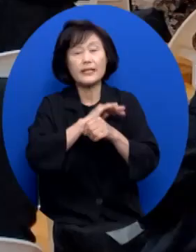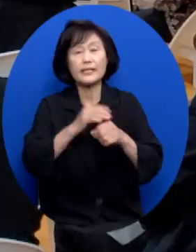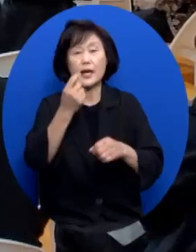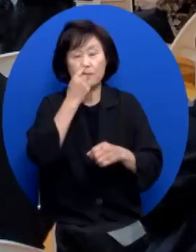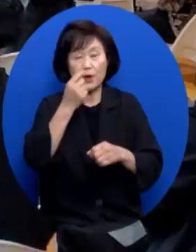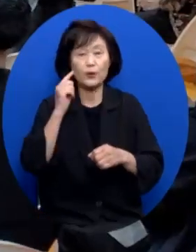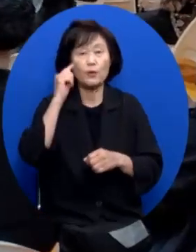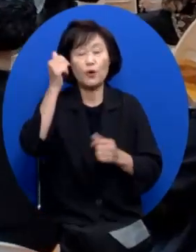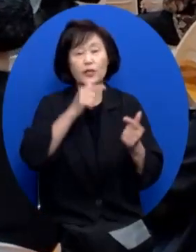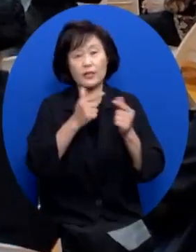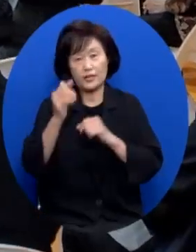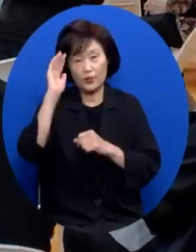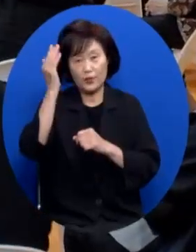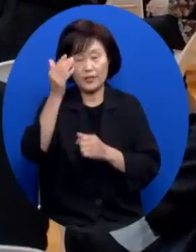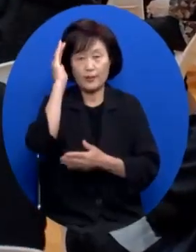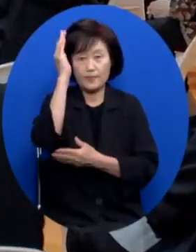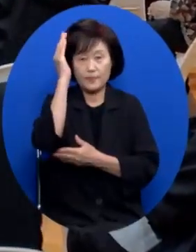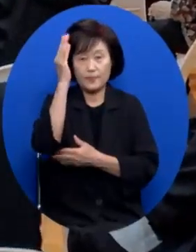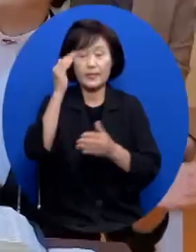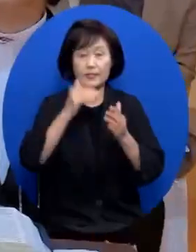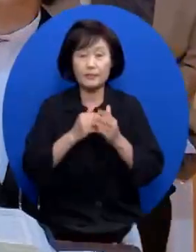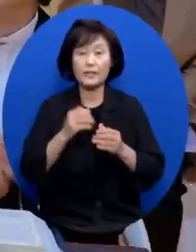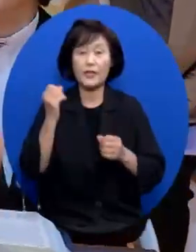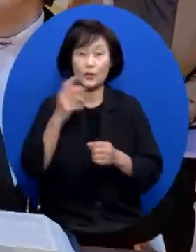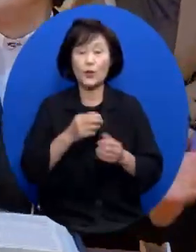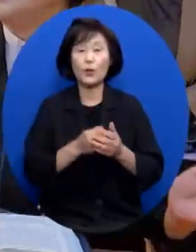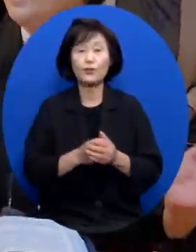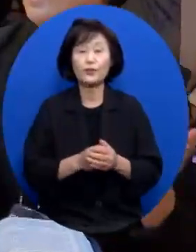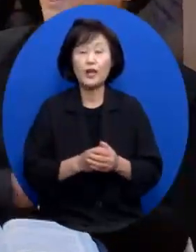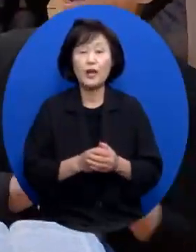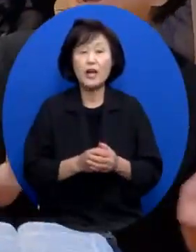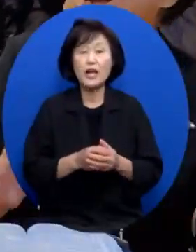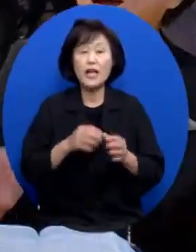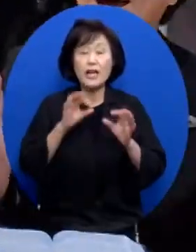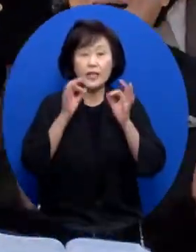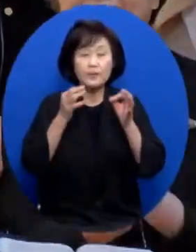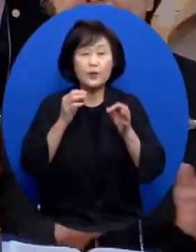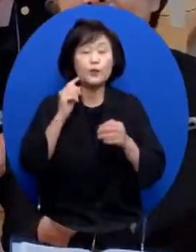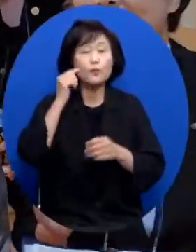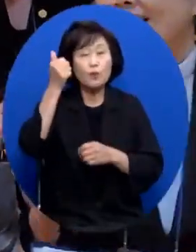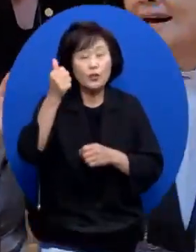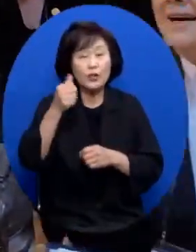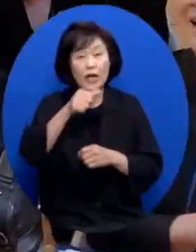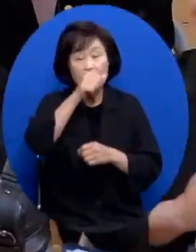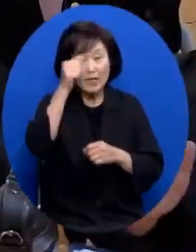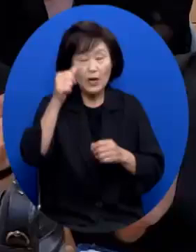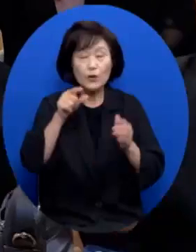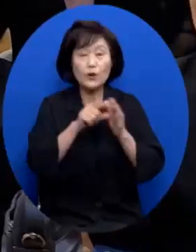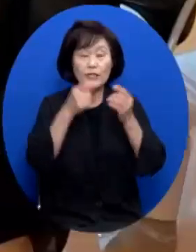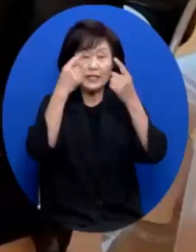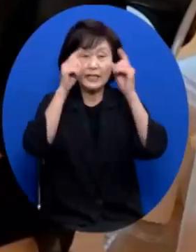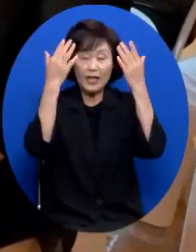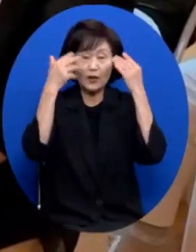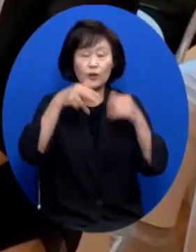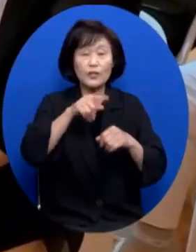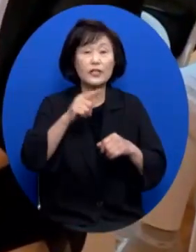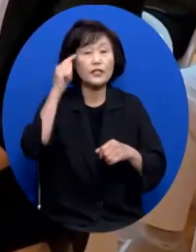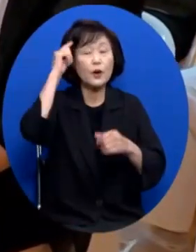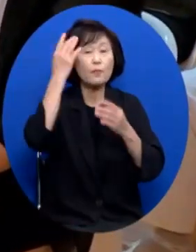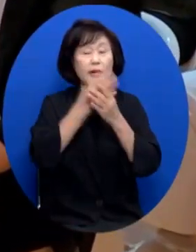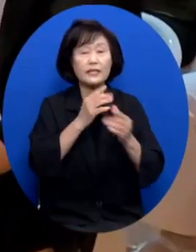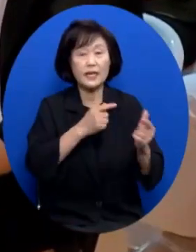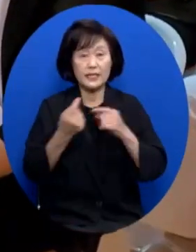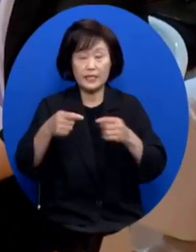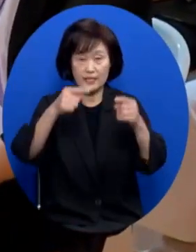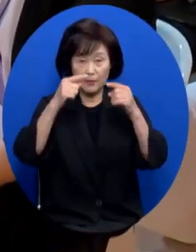목회자가 되자고 강조했습니다. 이어 제1호만 선교회 김영준 목사와 장로회 신학대학교 정재후 박사 등이